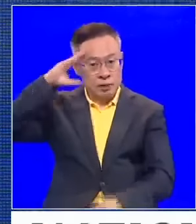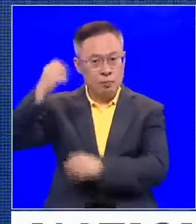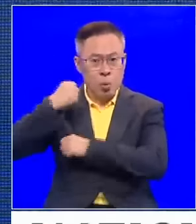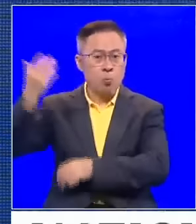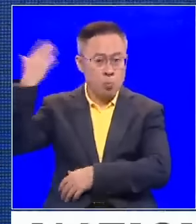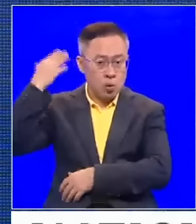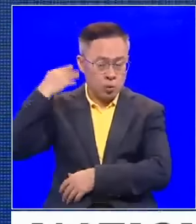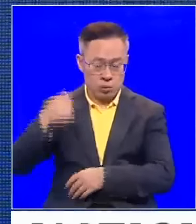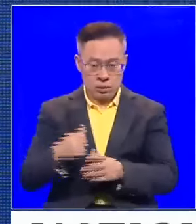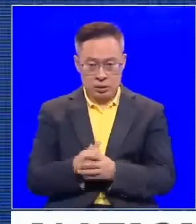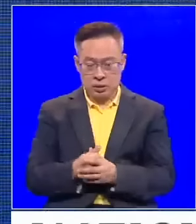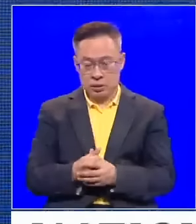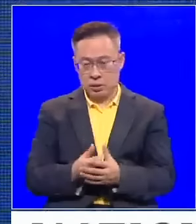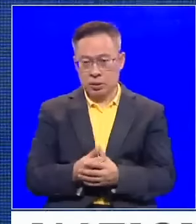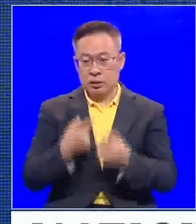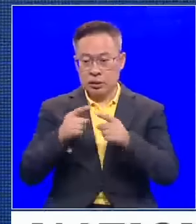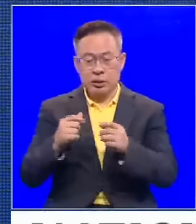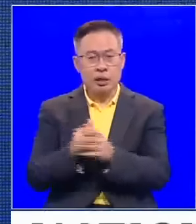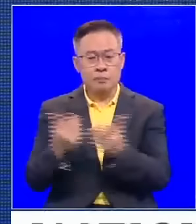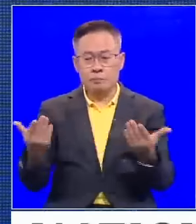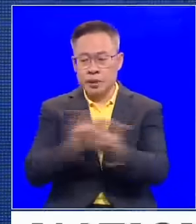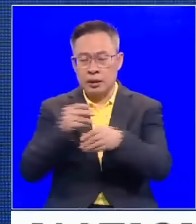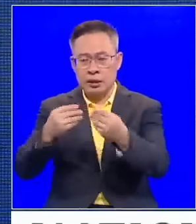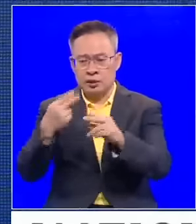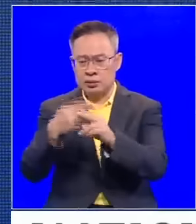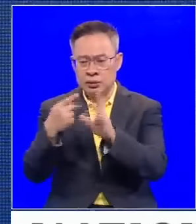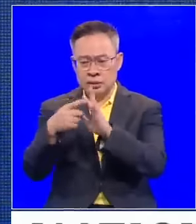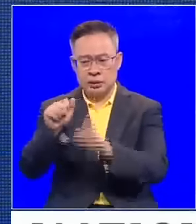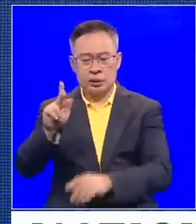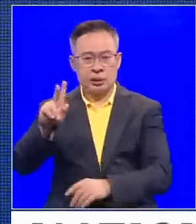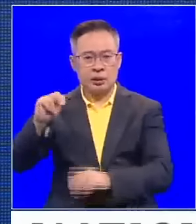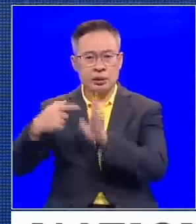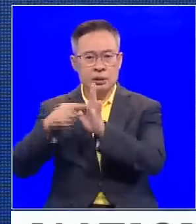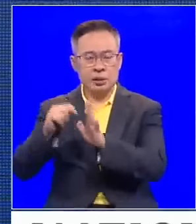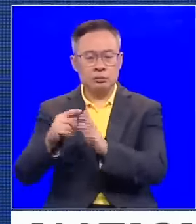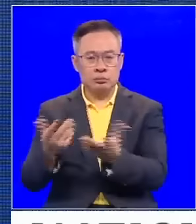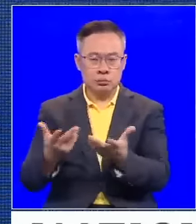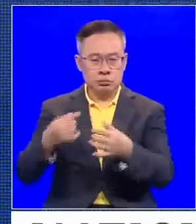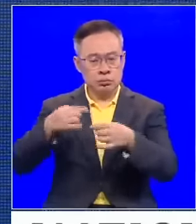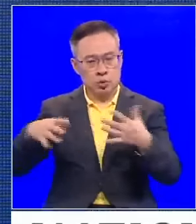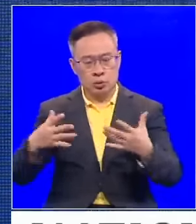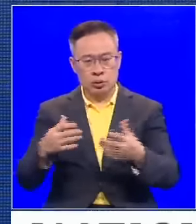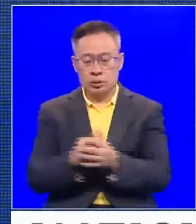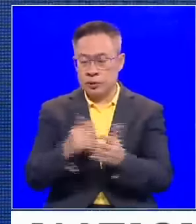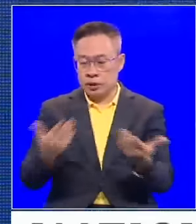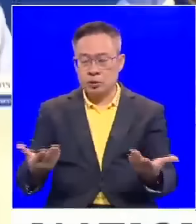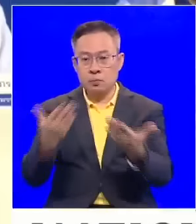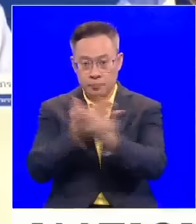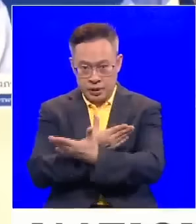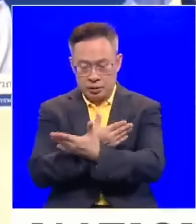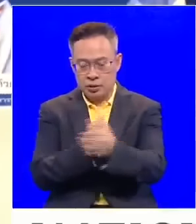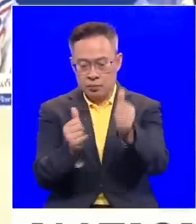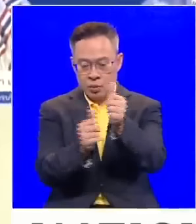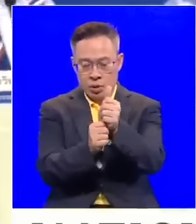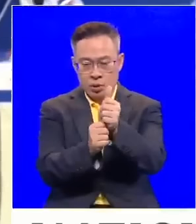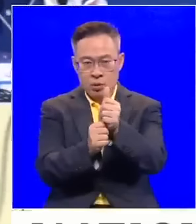มไทยสร้างชาติจะส่งมาเนี่ยก่อนหน้านี้มีข่าวเหมือนกันว่าจะสลับกับรัฐมนตรีว่าการกระทรวงอุตสาหกรรม ครับ ก็จะ